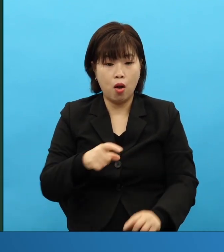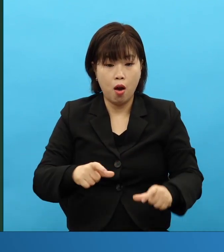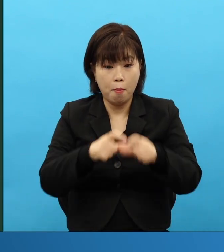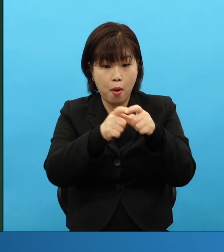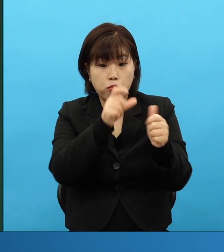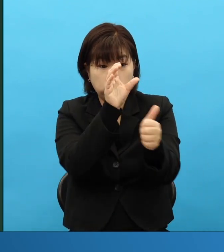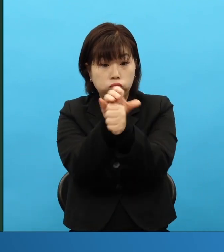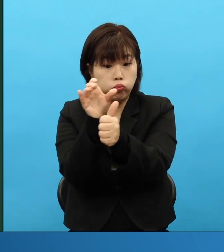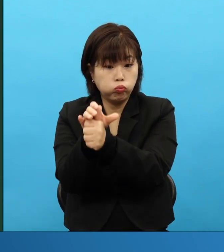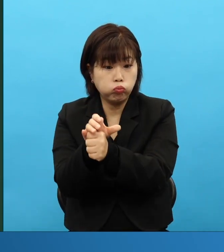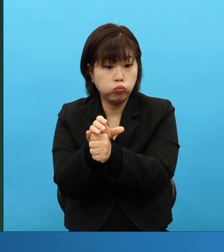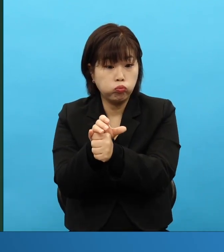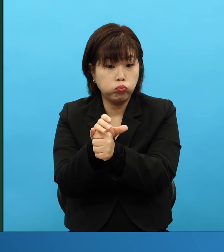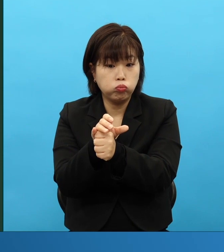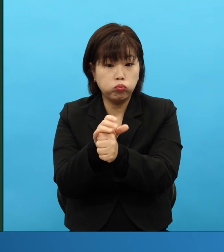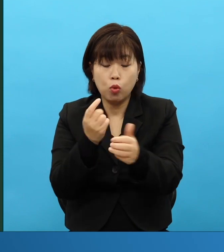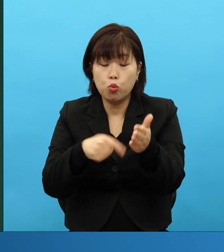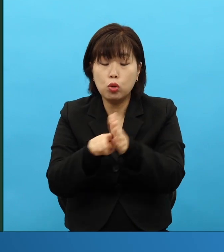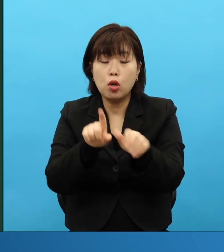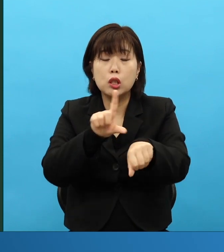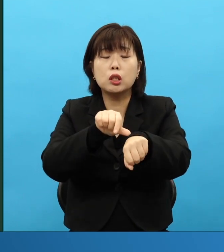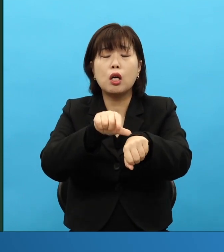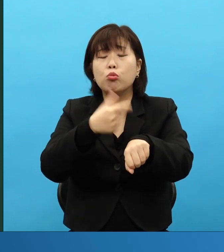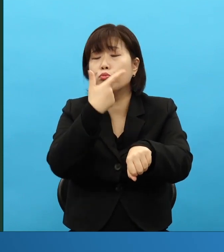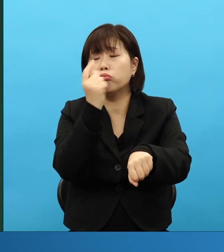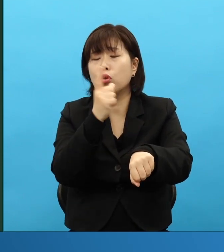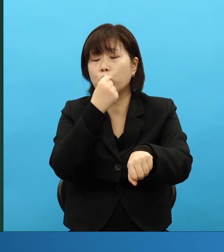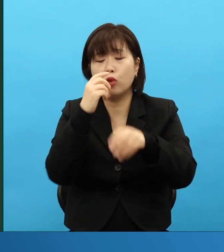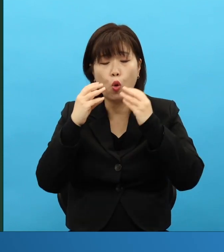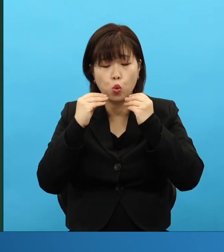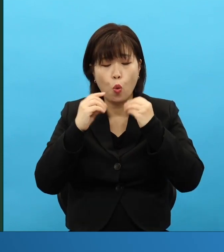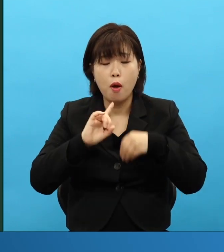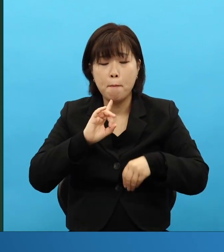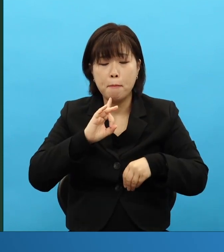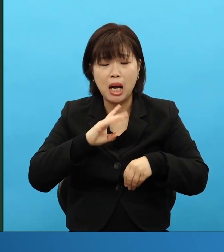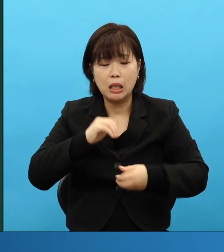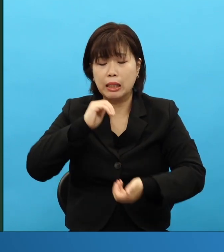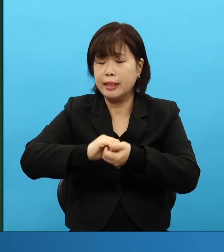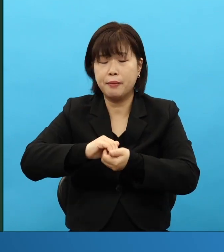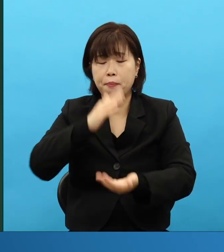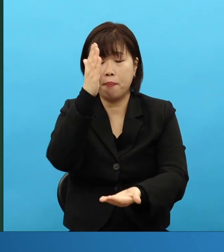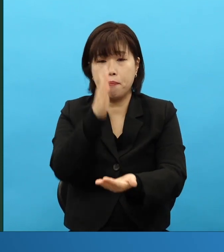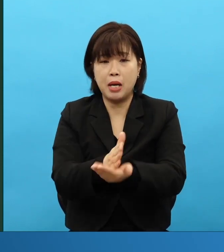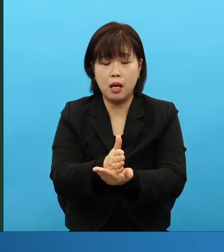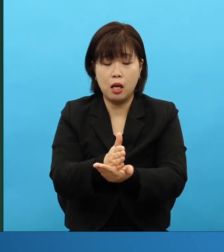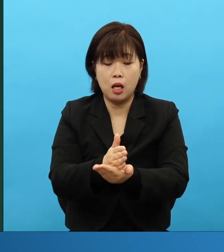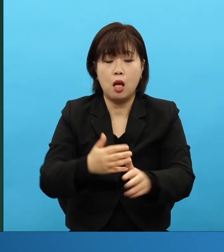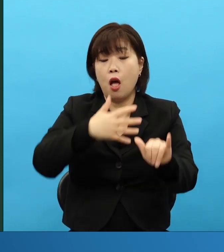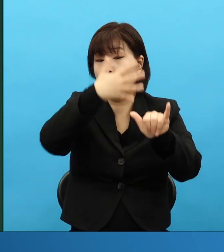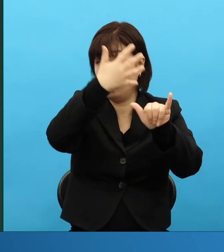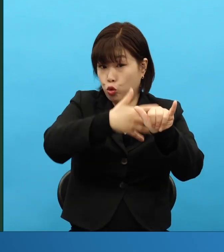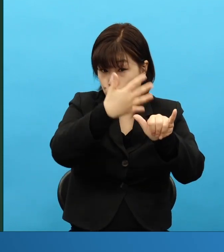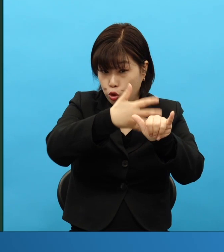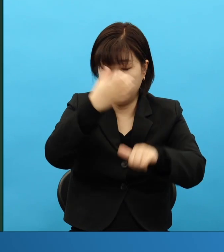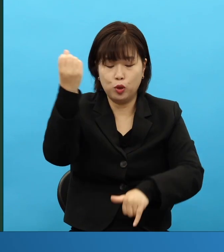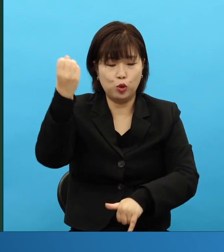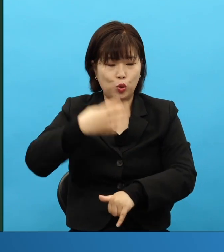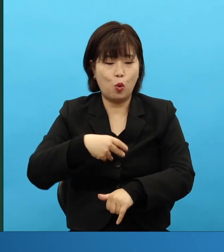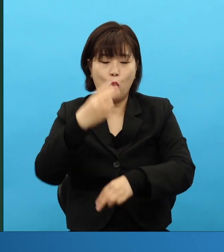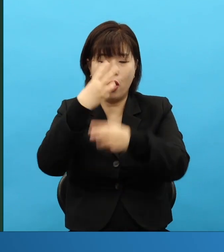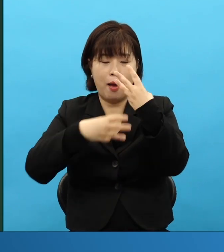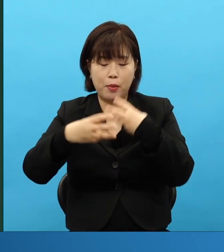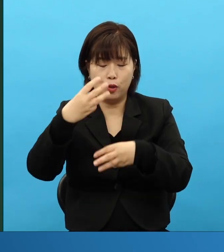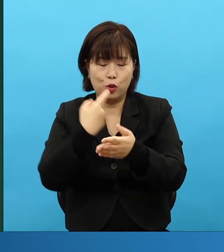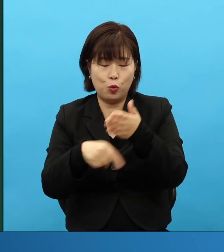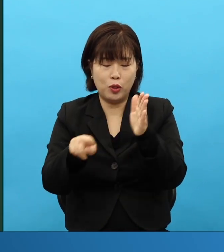렘드 유튜브 방송, 유튜브 신문 만들어서 소통해라. And so remnant make the YouTube broadcast, YouTube news, and communicate this. 그래서